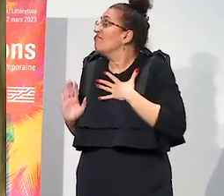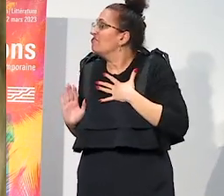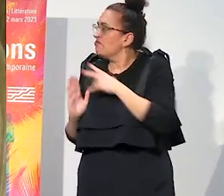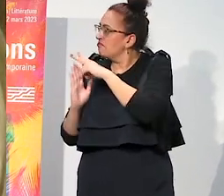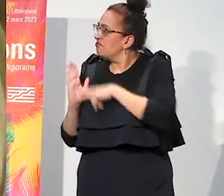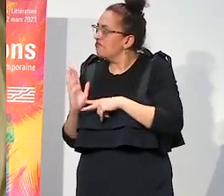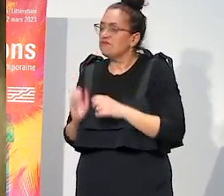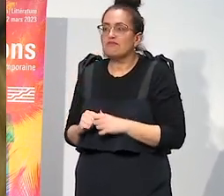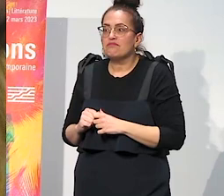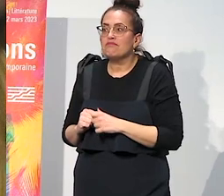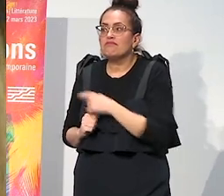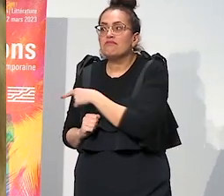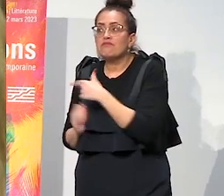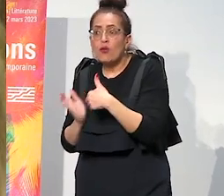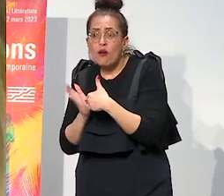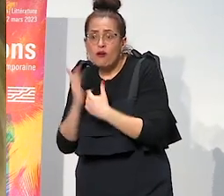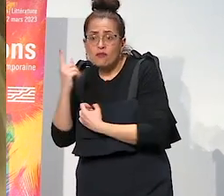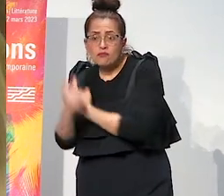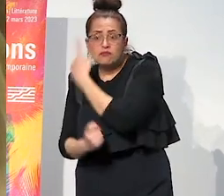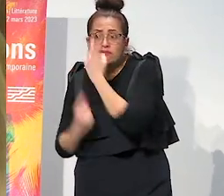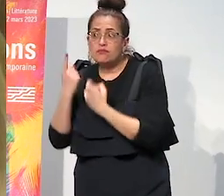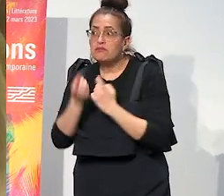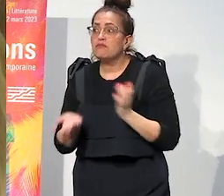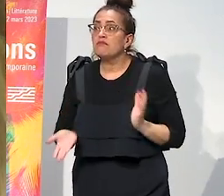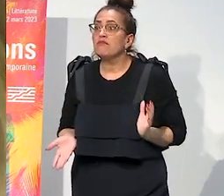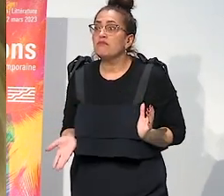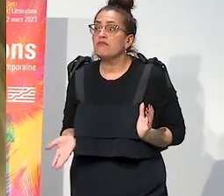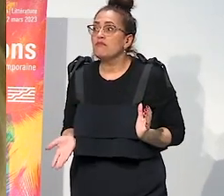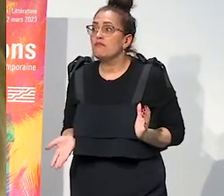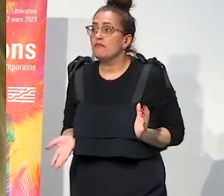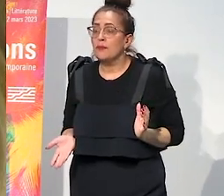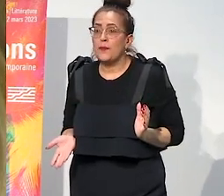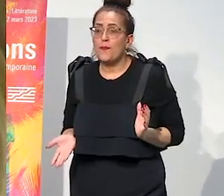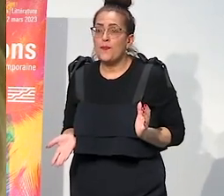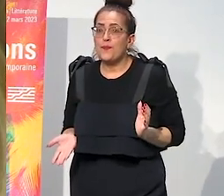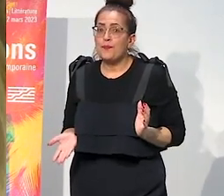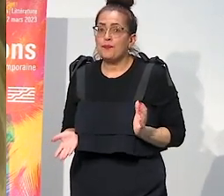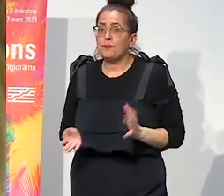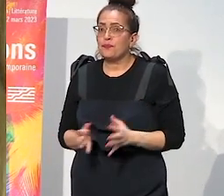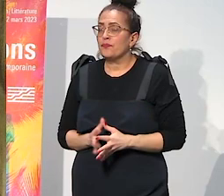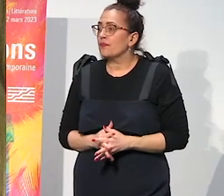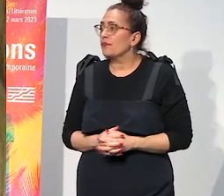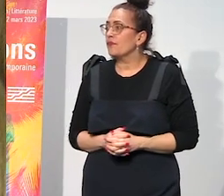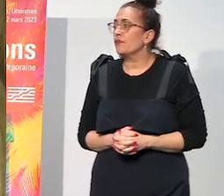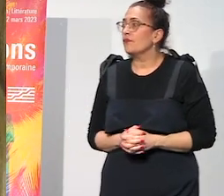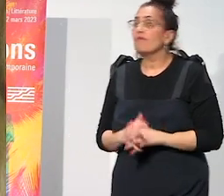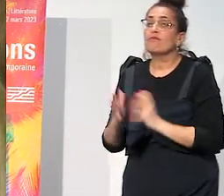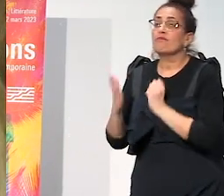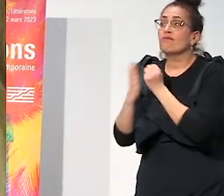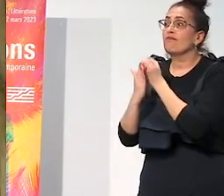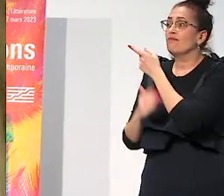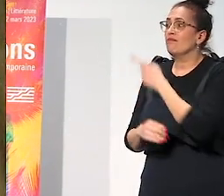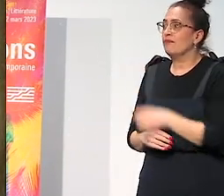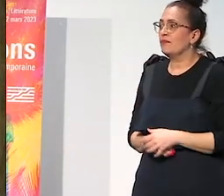Est-ce qu'il y a une autre question ? Alors là-bas, tout au fond.